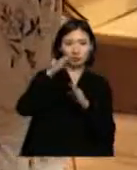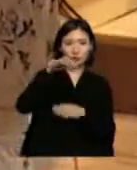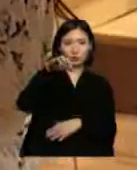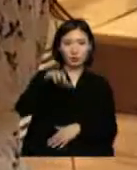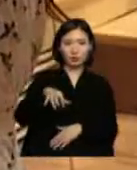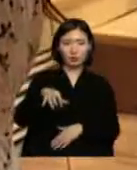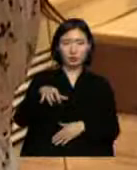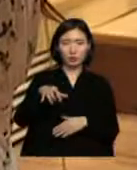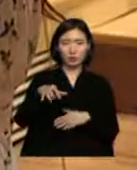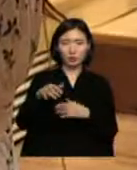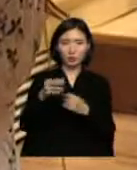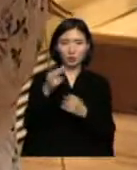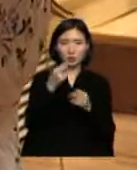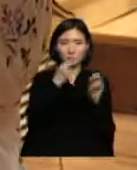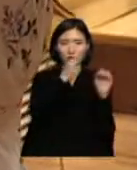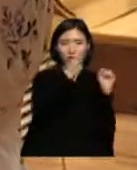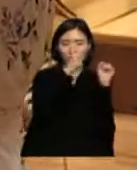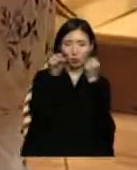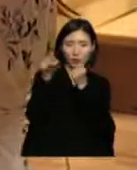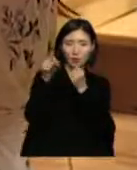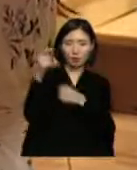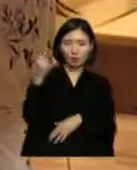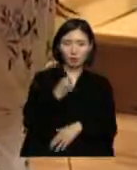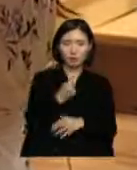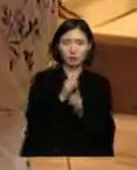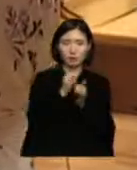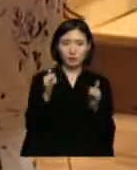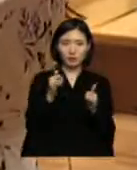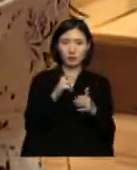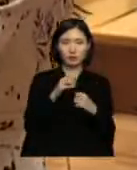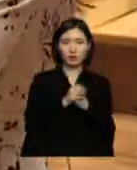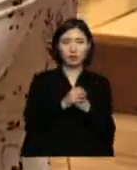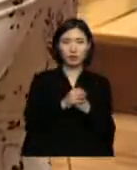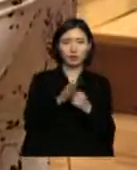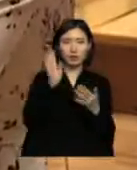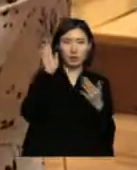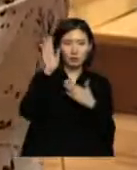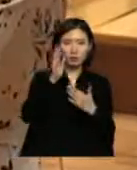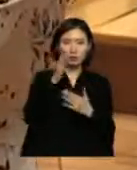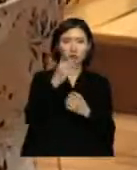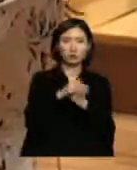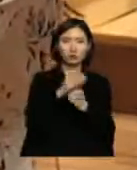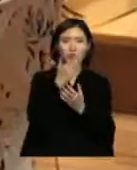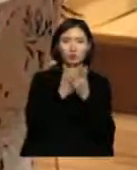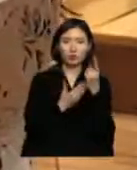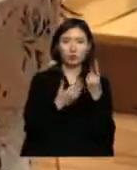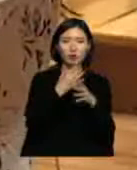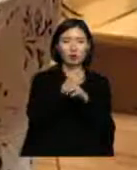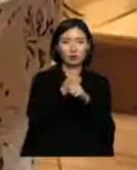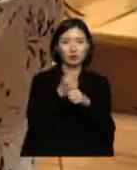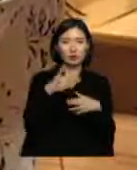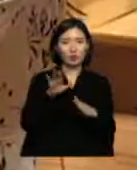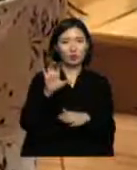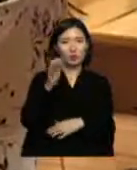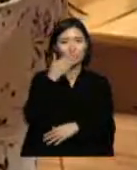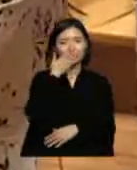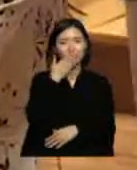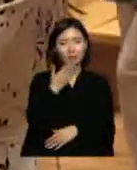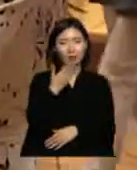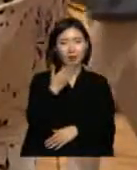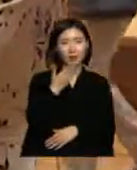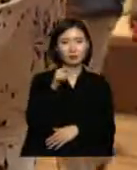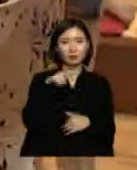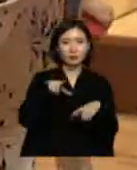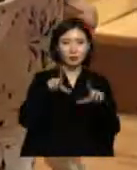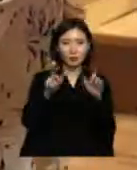북한에서 탈북한 탈북자로서 남다른 감회를 느끼는 게 언제면 통일이 돼서 고향으로 돌아갈 수 있을까. 그 날을 앞당기기 위해서